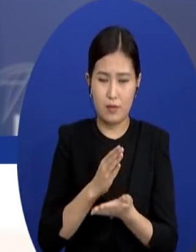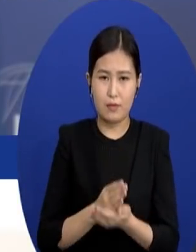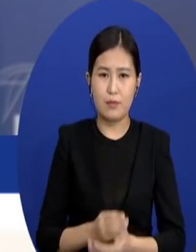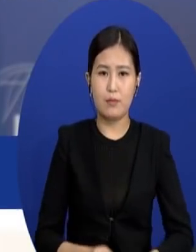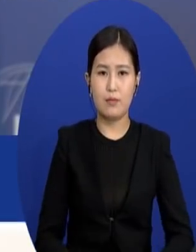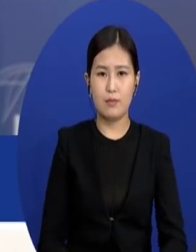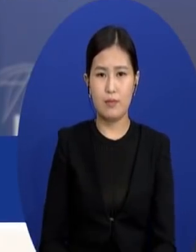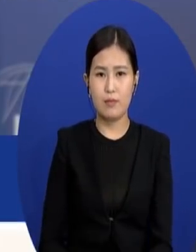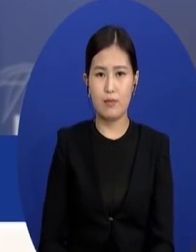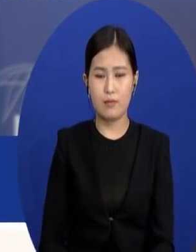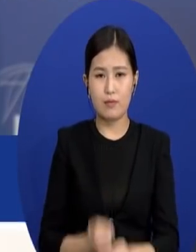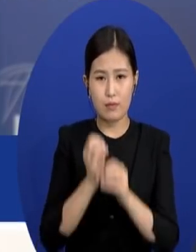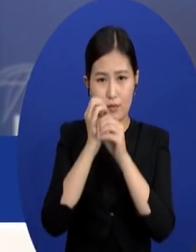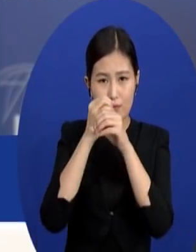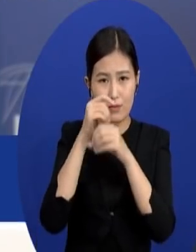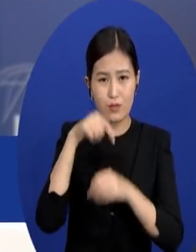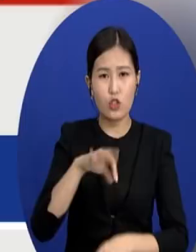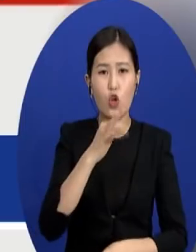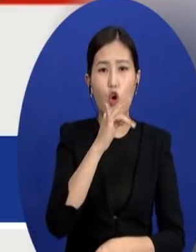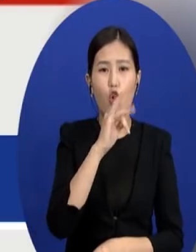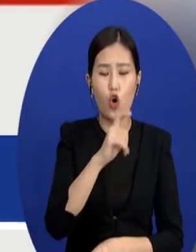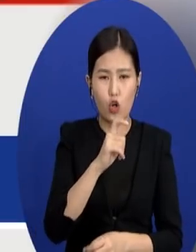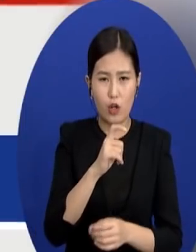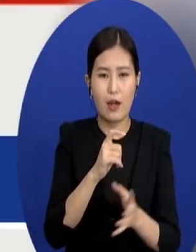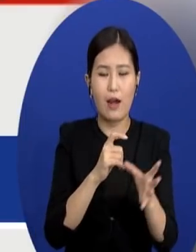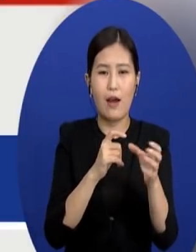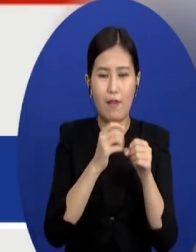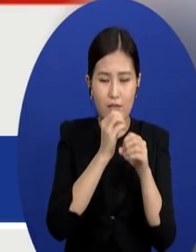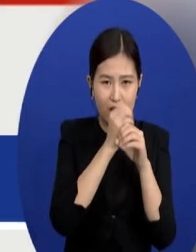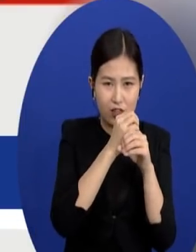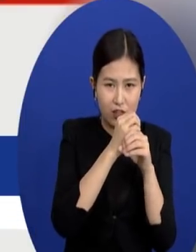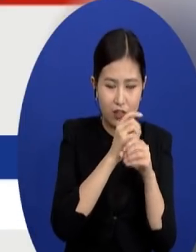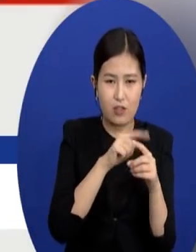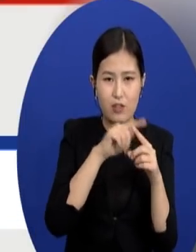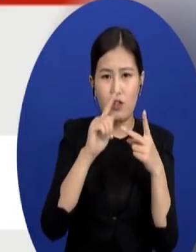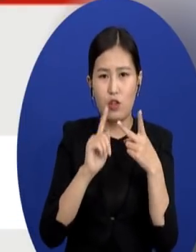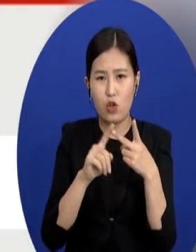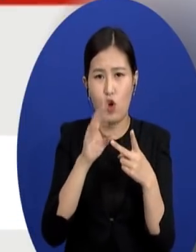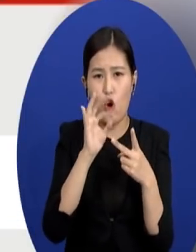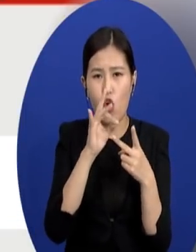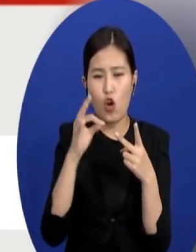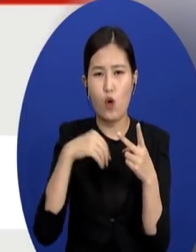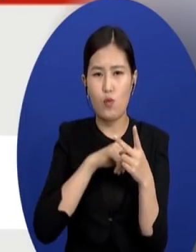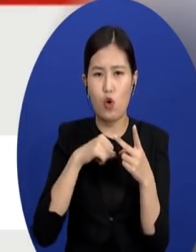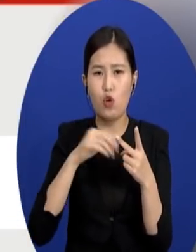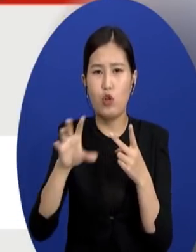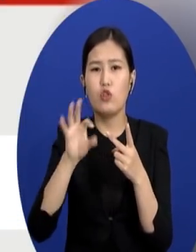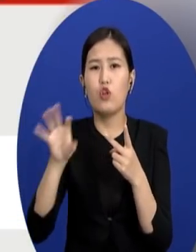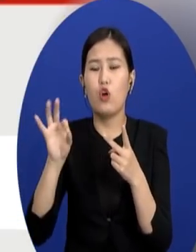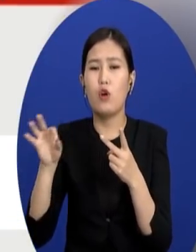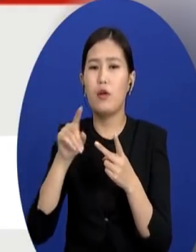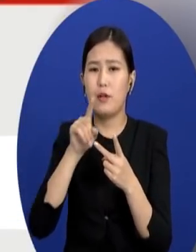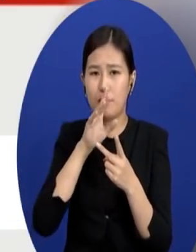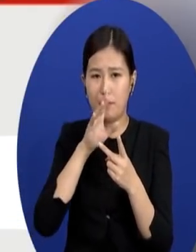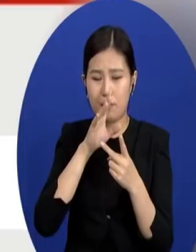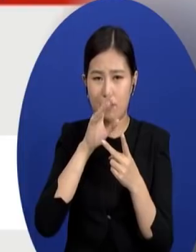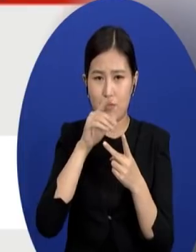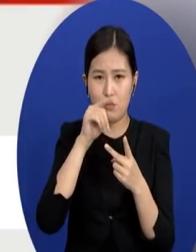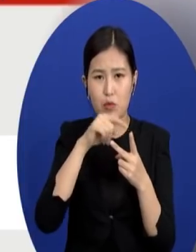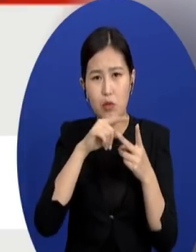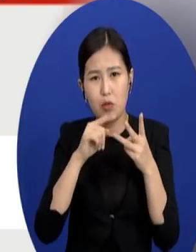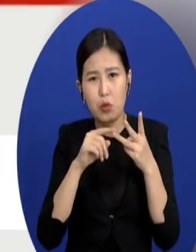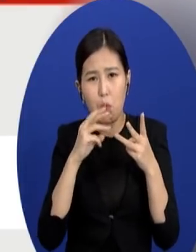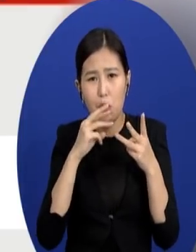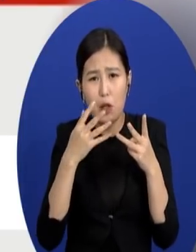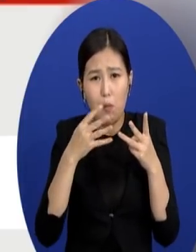сонгогдсон хороод өрхийг одоо хамруулж байгаа учраас хэрвээ танд одоо бас ямар нэгэн байдлаар мэдээлэл ирээгүй бол тухайн одоо шинжилгээ